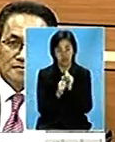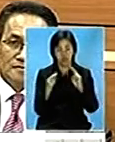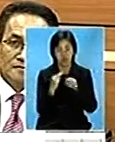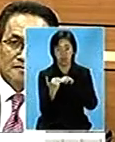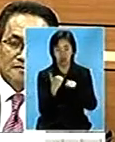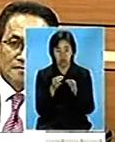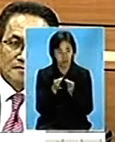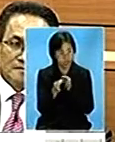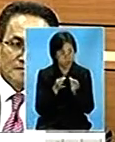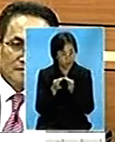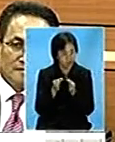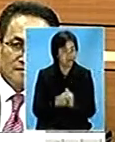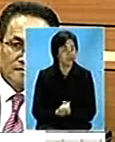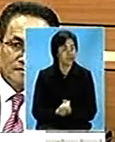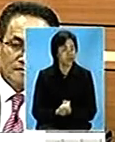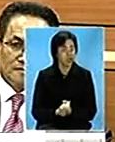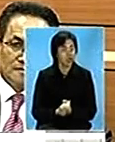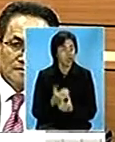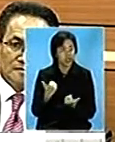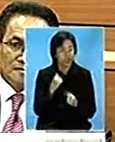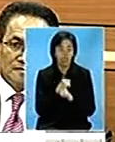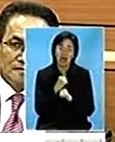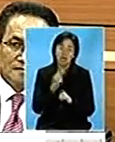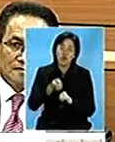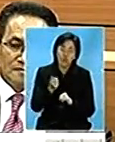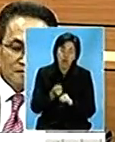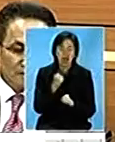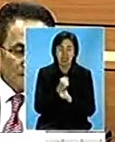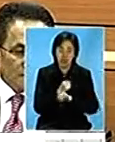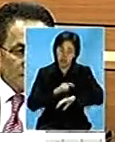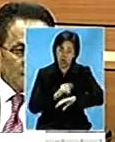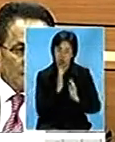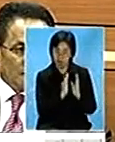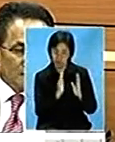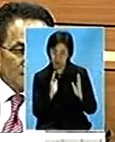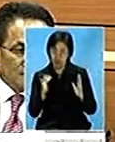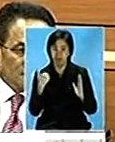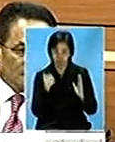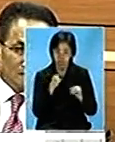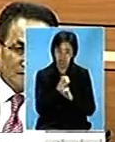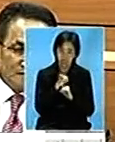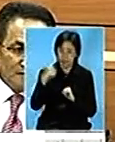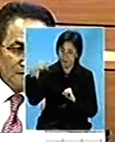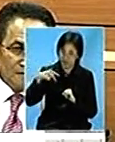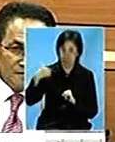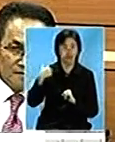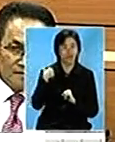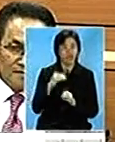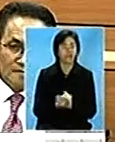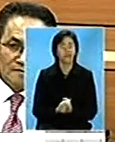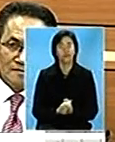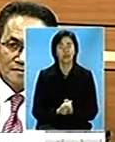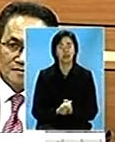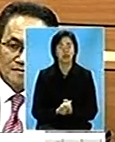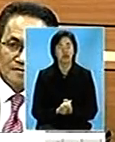นาคมได้ตอบนั้นว่ามีการซ่อมแซมเป็นประจำมีการซ่อมแซมตามกำหนดระยะเวลามีการซ่อมแซมพิเศษนะครับมันปรากฏว่